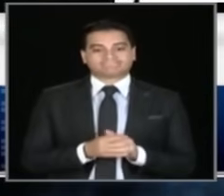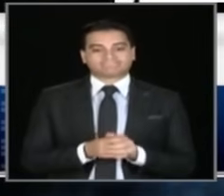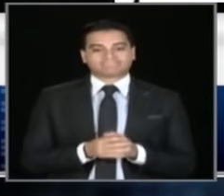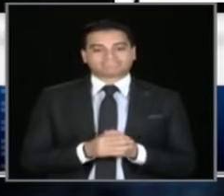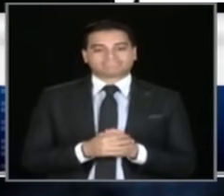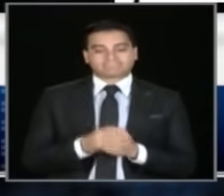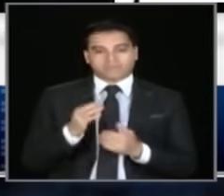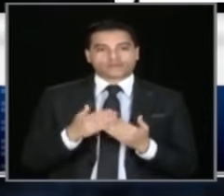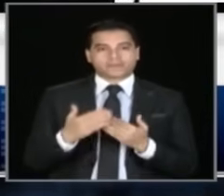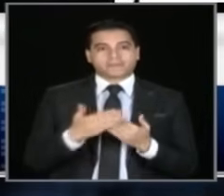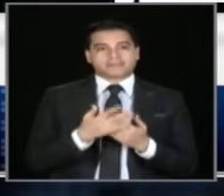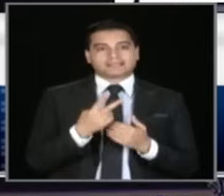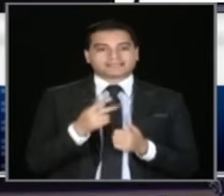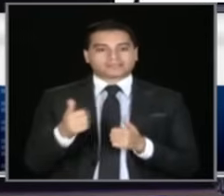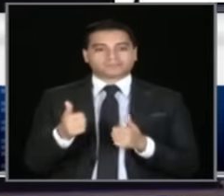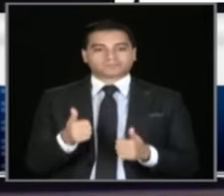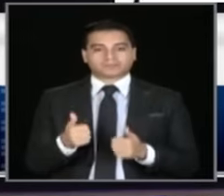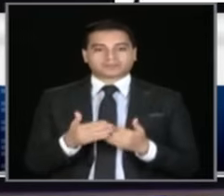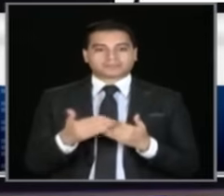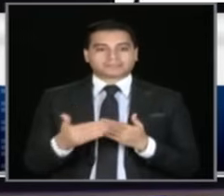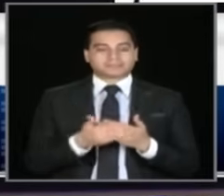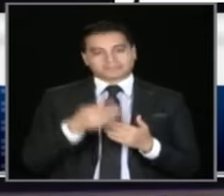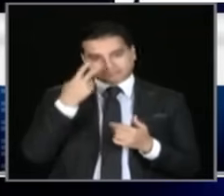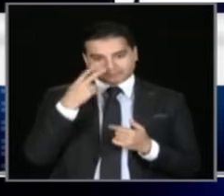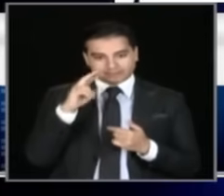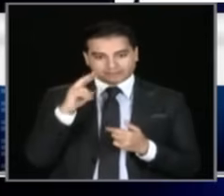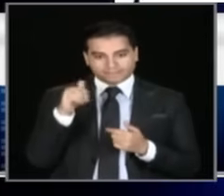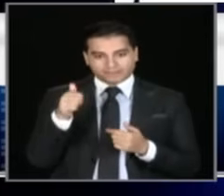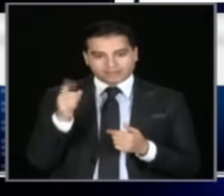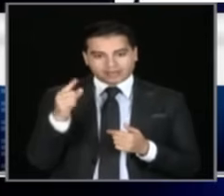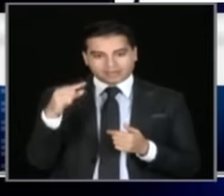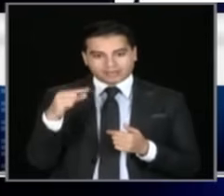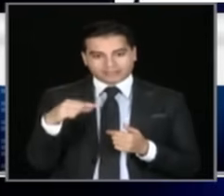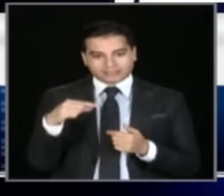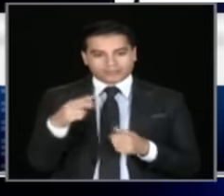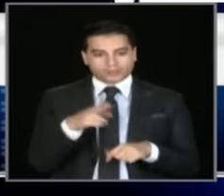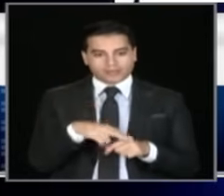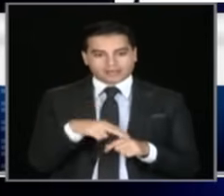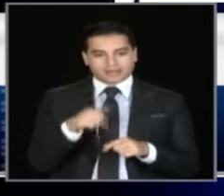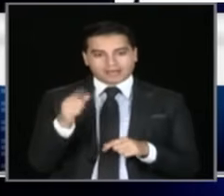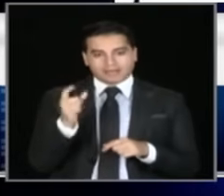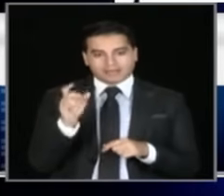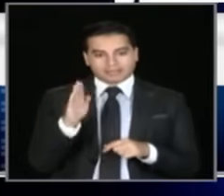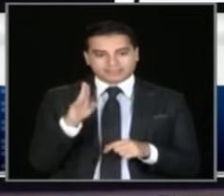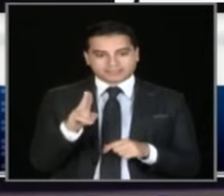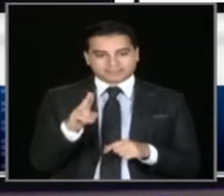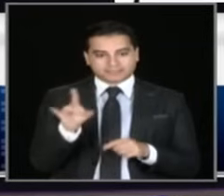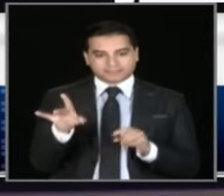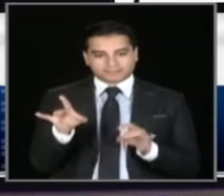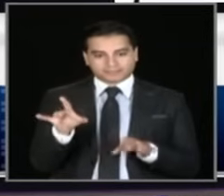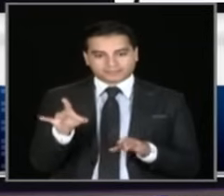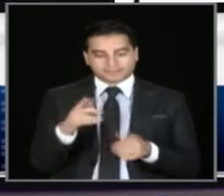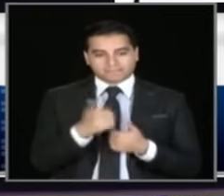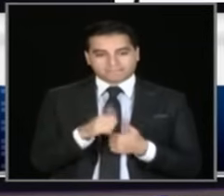المفروض تستبعدوا اتنين من أول ثانية. استبعدت مين؟ إدجار ألان بو وإرنست هيمينغواي. برافو عليك.